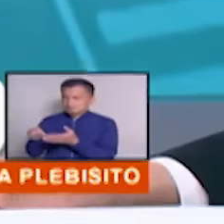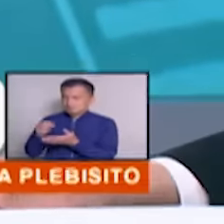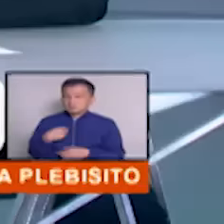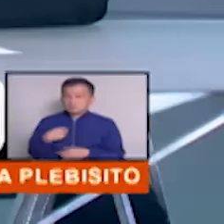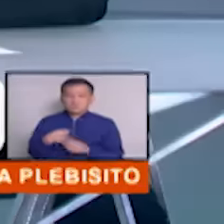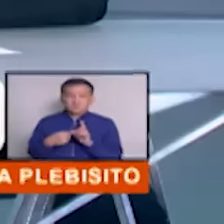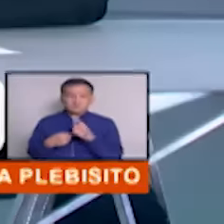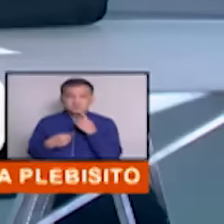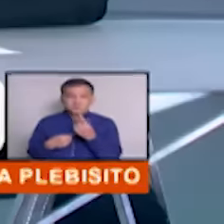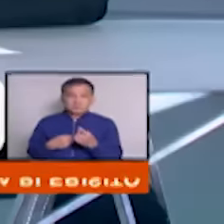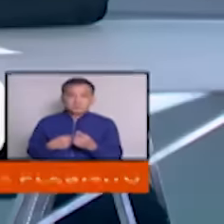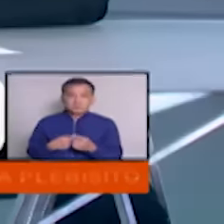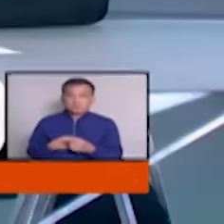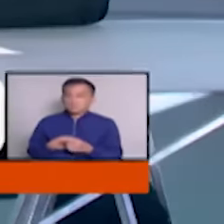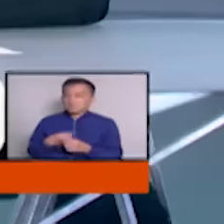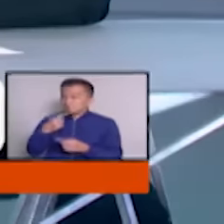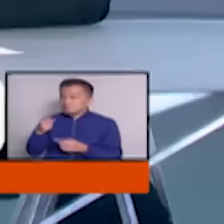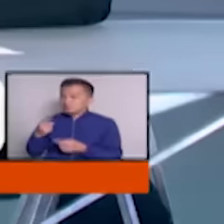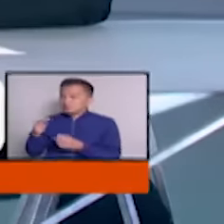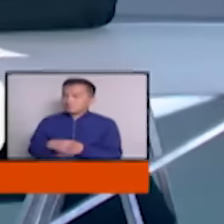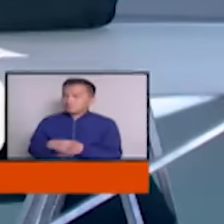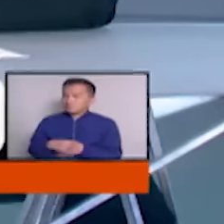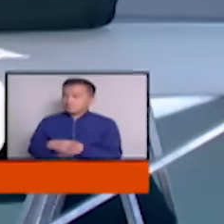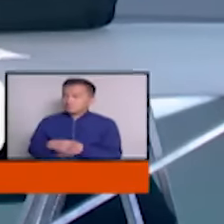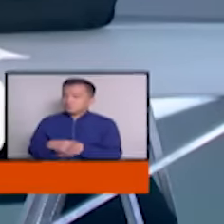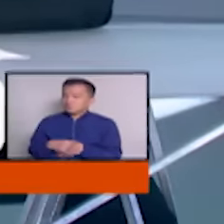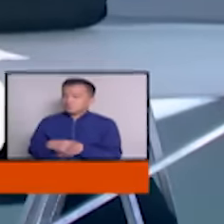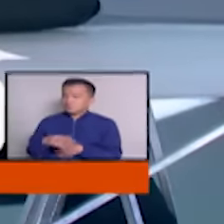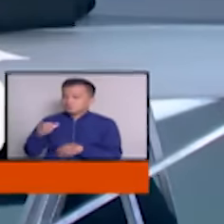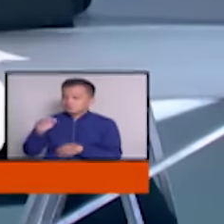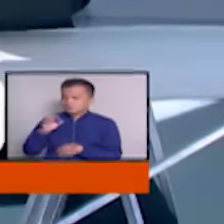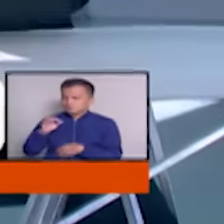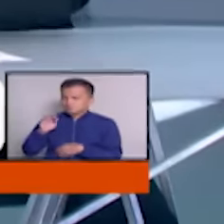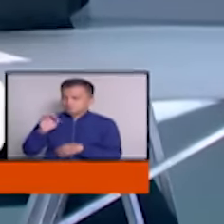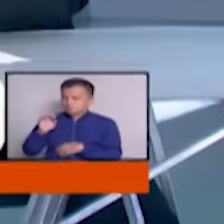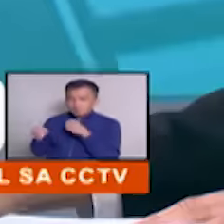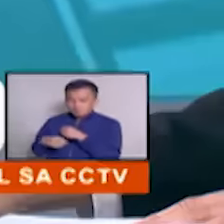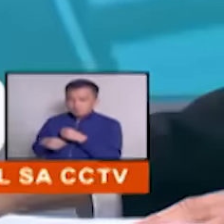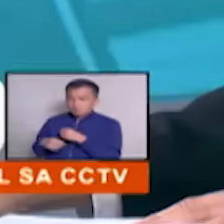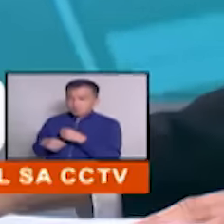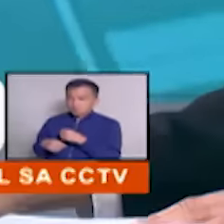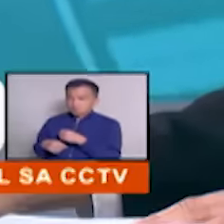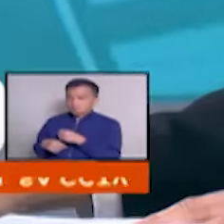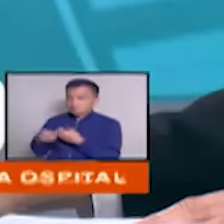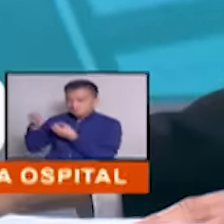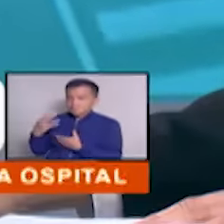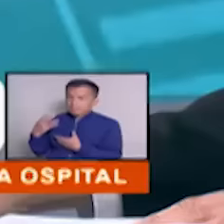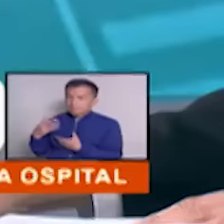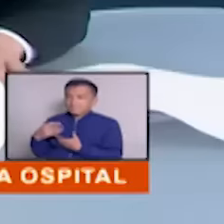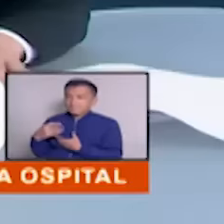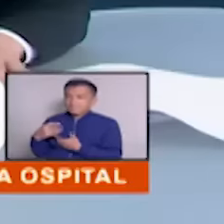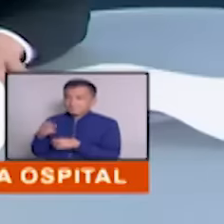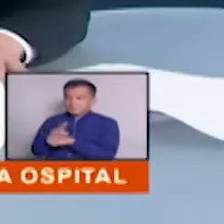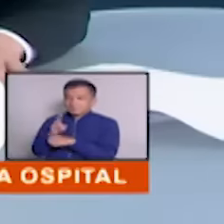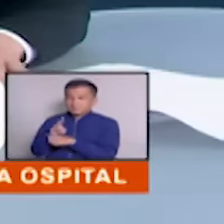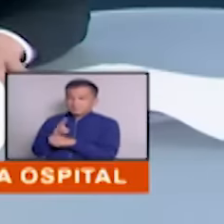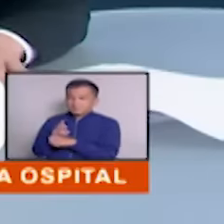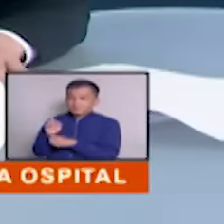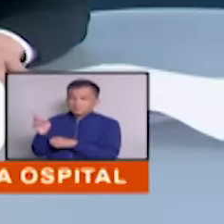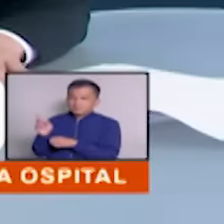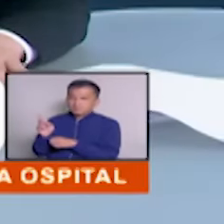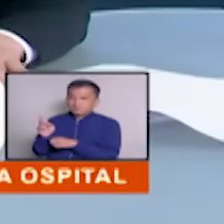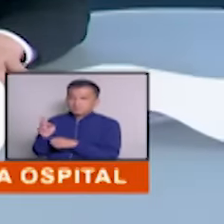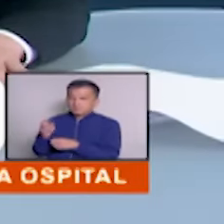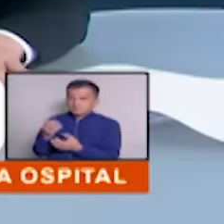sahod mo. Sabi nung admin office po namin na parang 19th floor po yung makakasagot. Ang sabi niya po kasi gagamitin na daw po niya